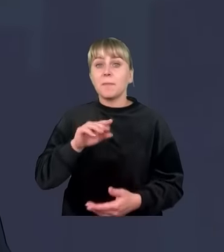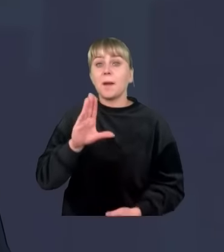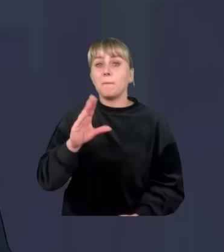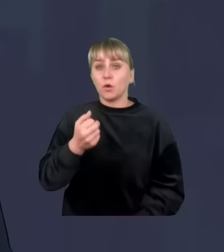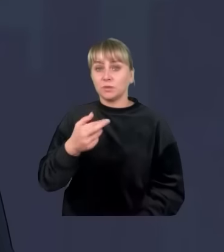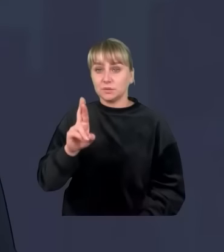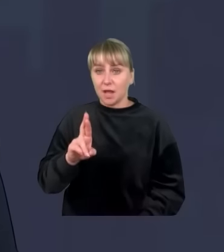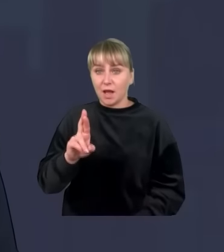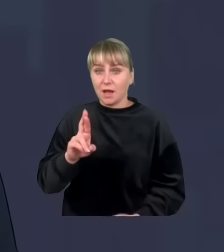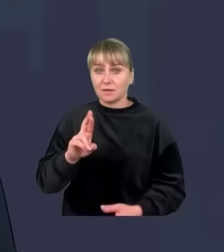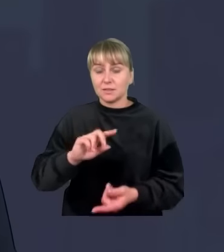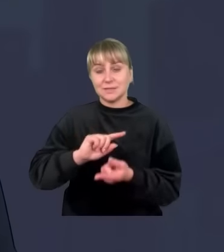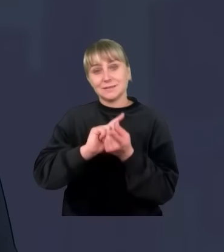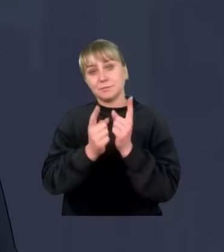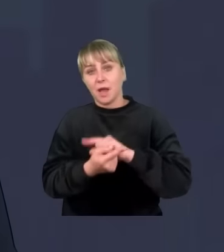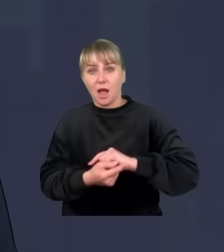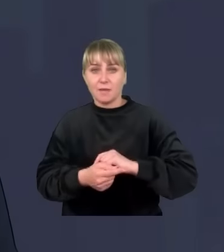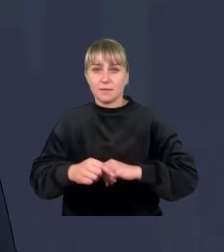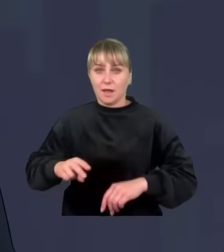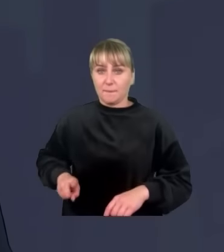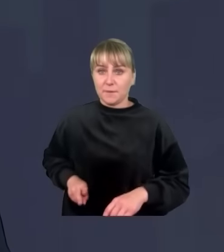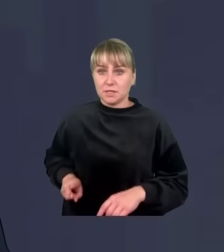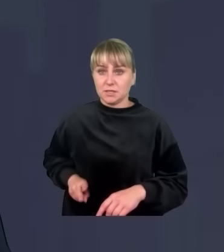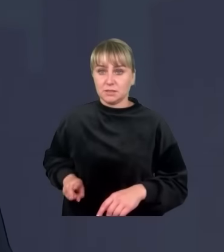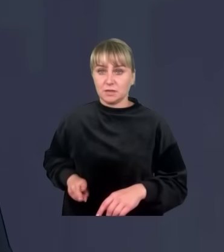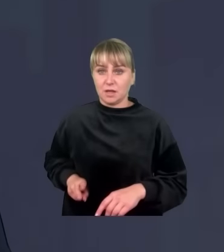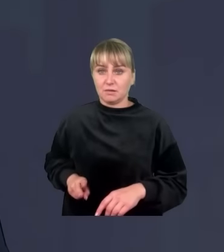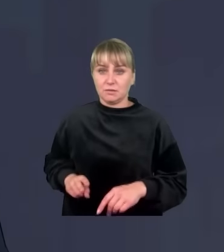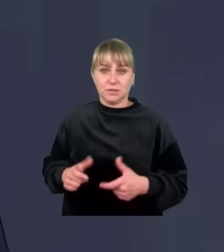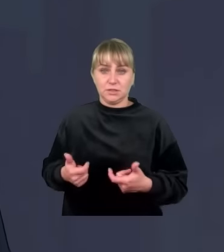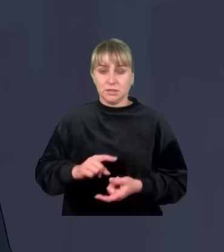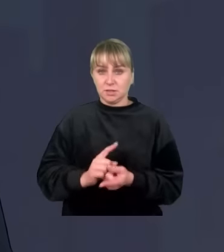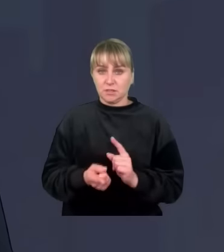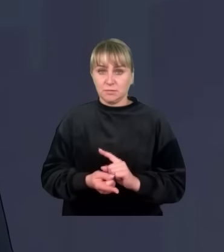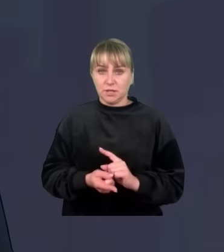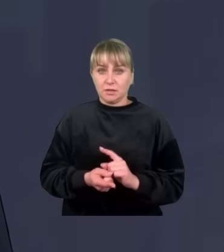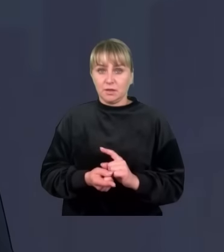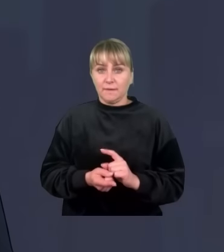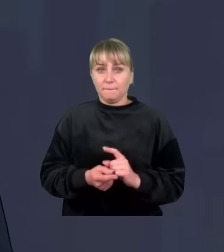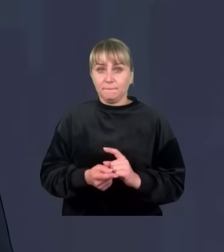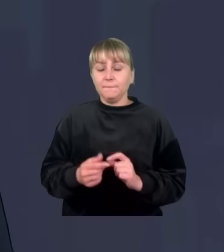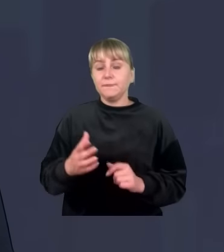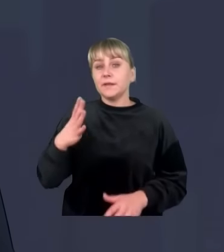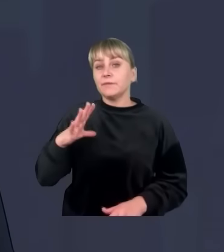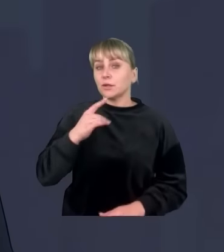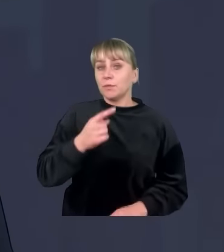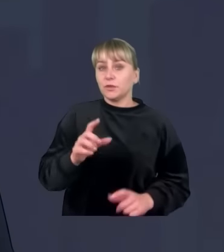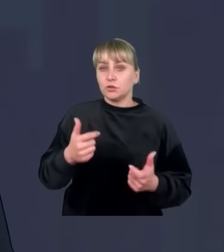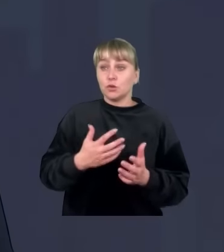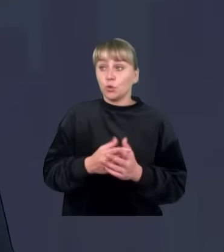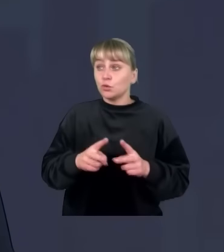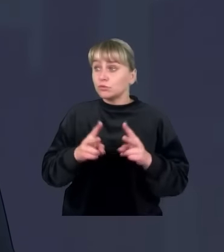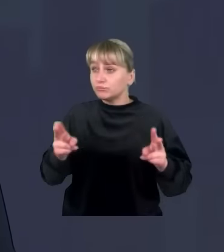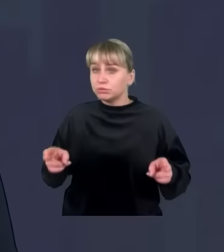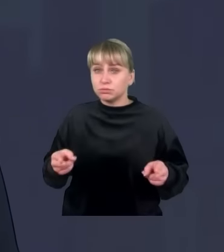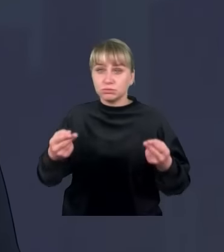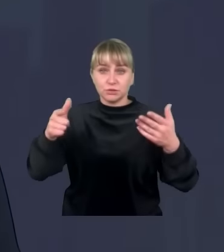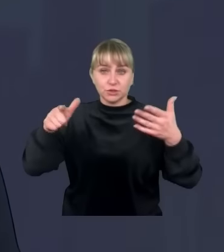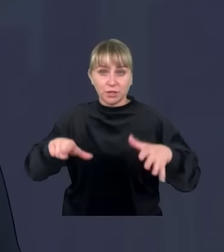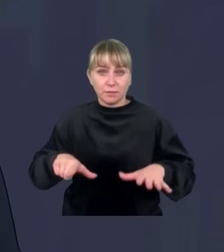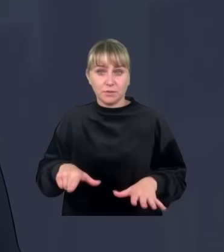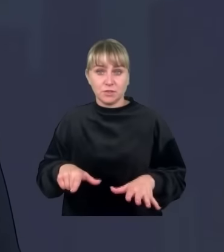Praw Obywatelskich zmienia się w ministra, to niewiele się zmienia. Warto tu podkreślić, ponad że... Ponad 7 miesięcy to już trwa. Tak, są też,